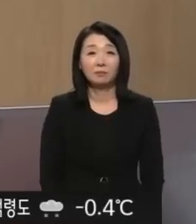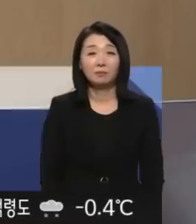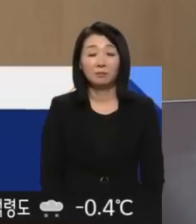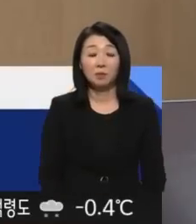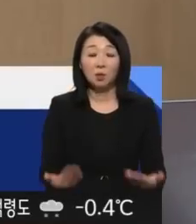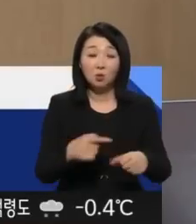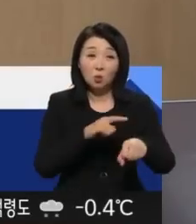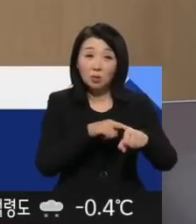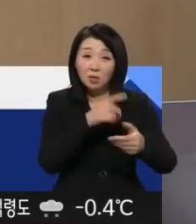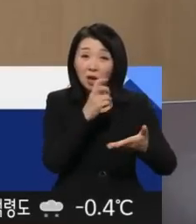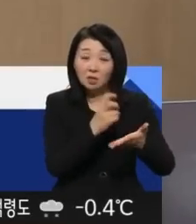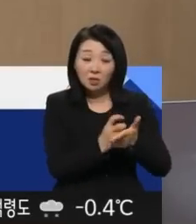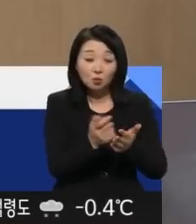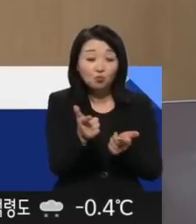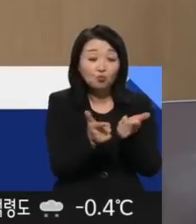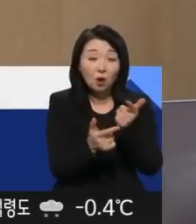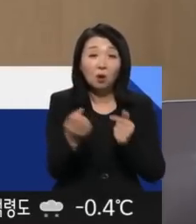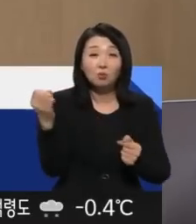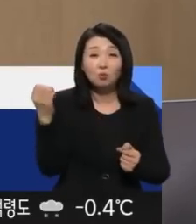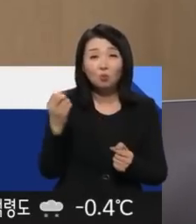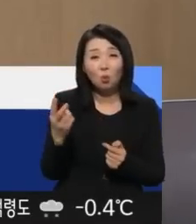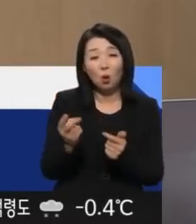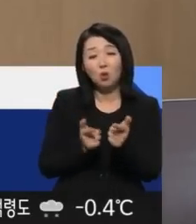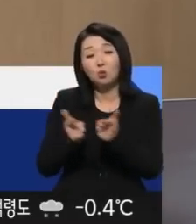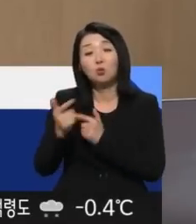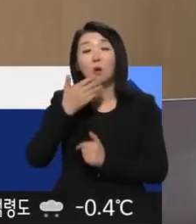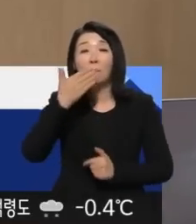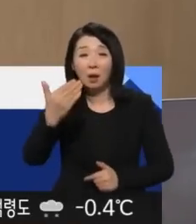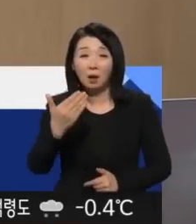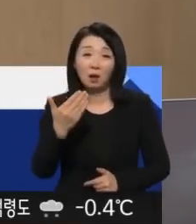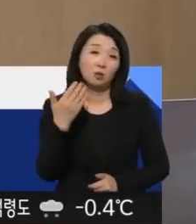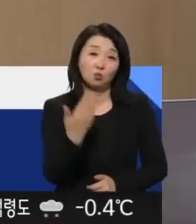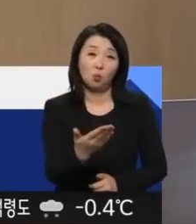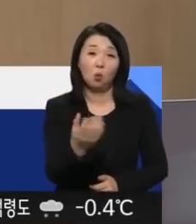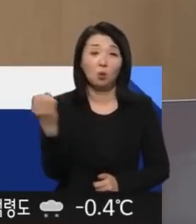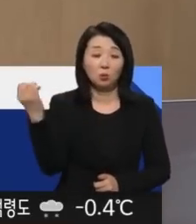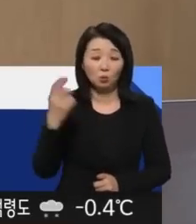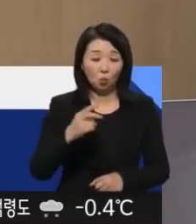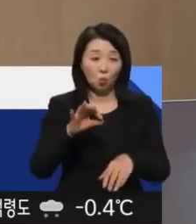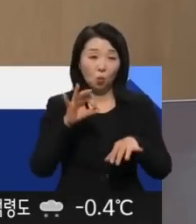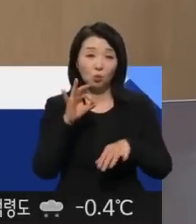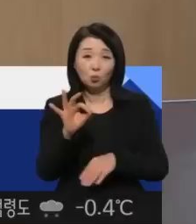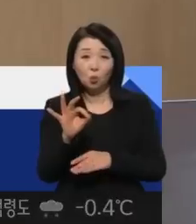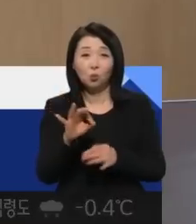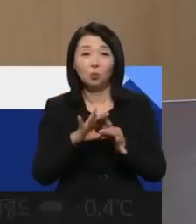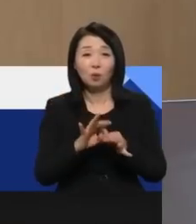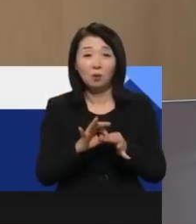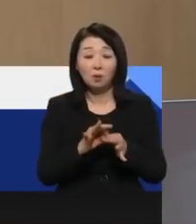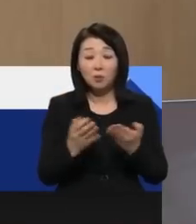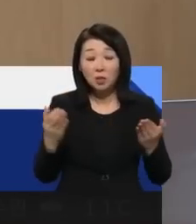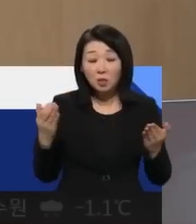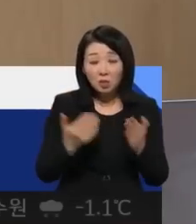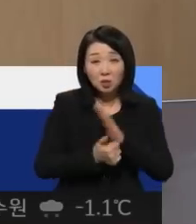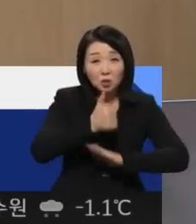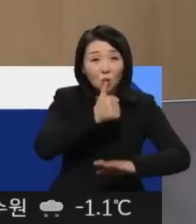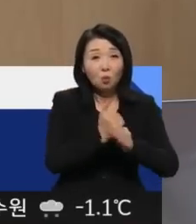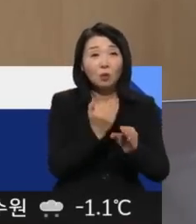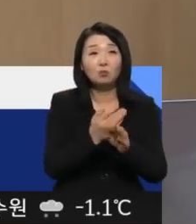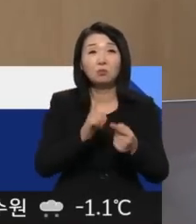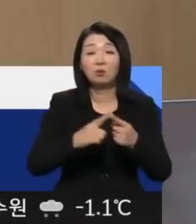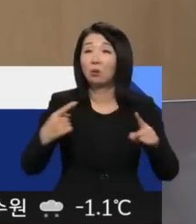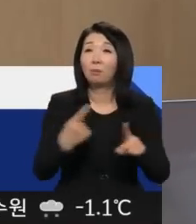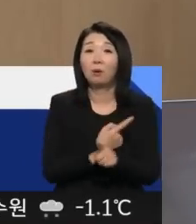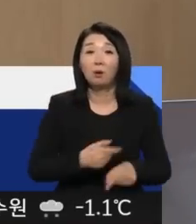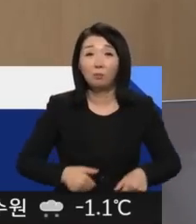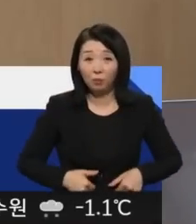근로시간 제도의 유연성과 탄력성을 높이고 임금 체계를 직무 성과 중심으로